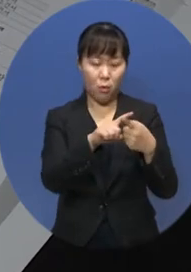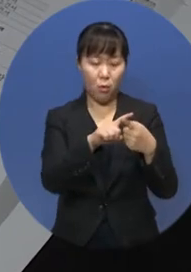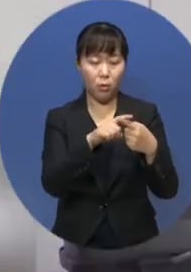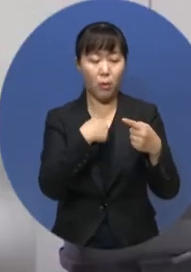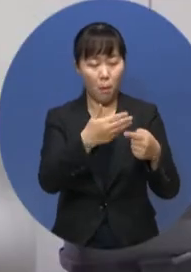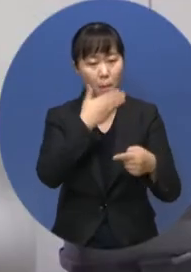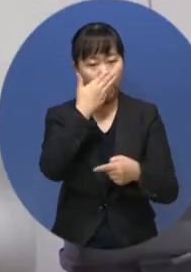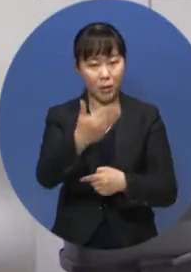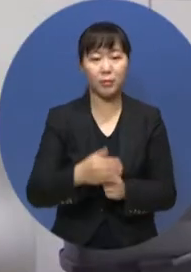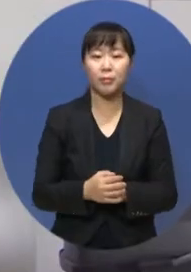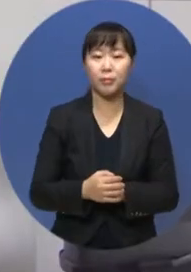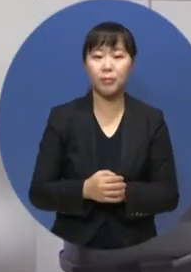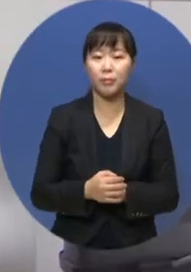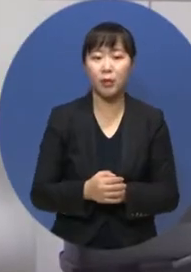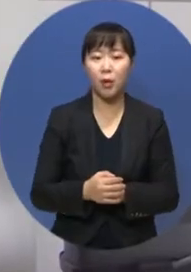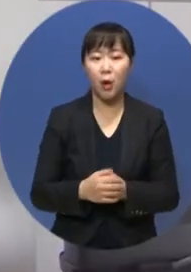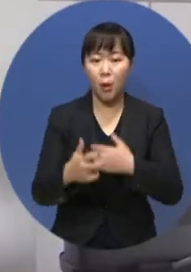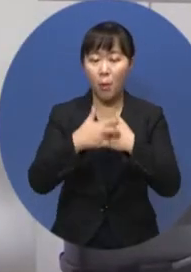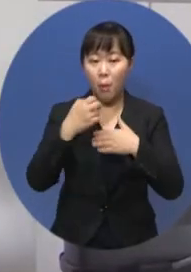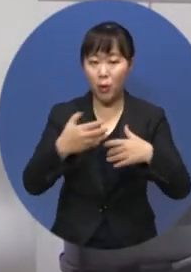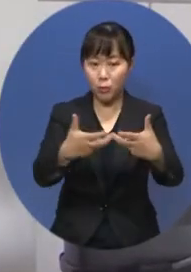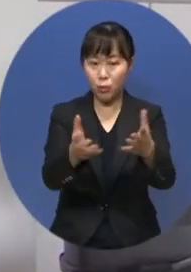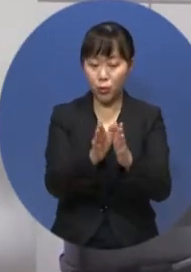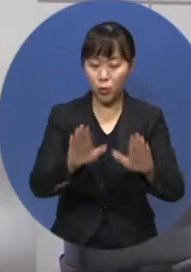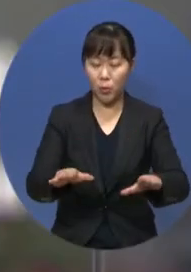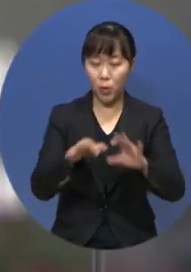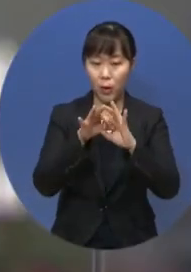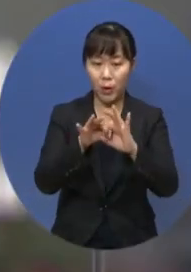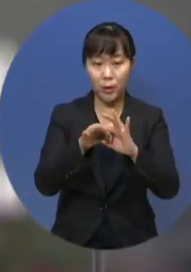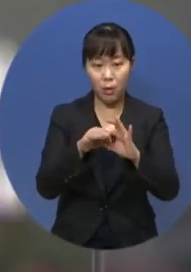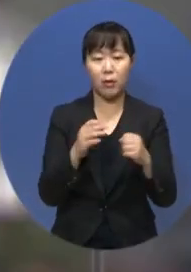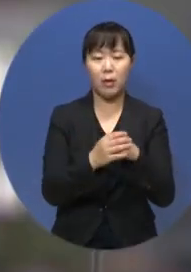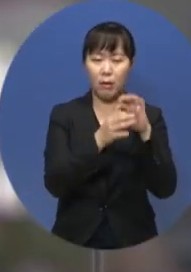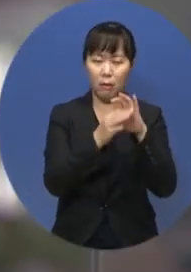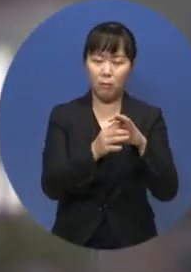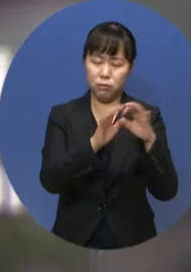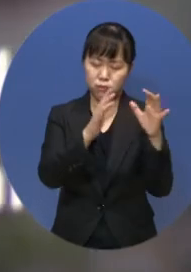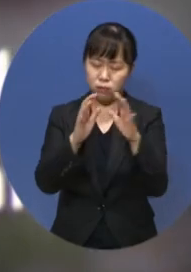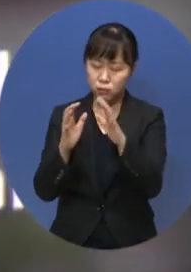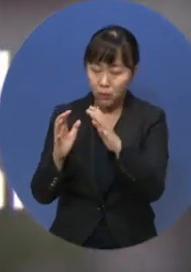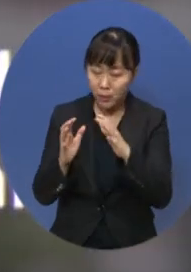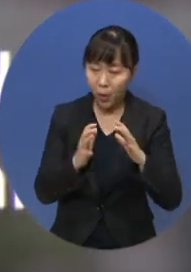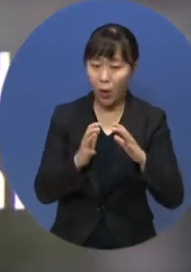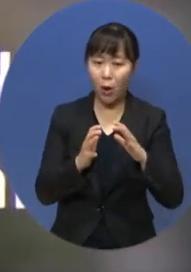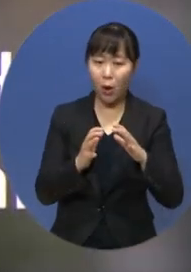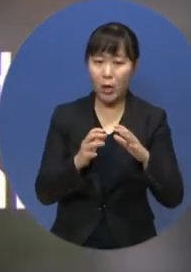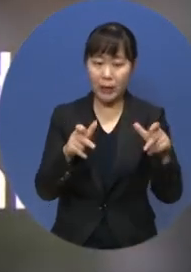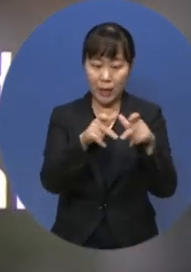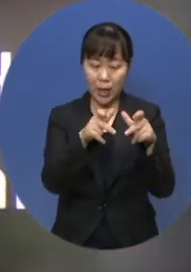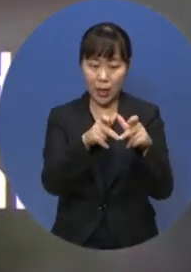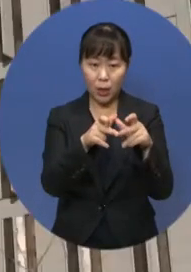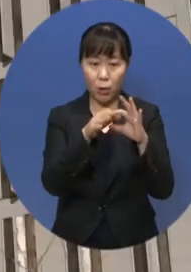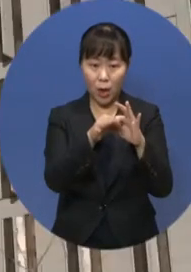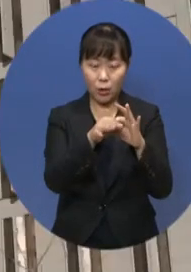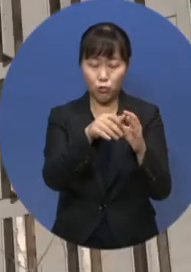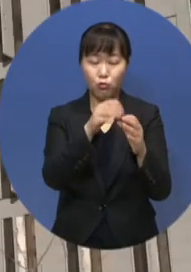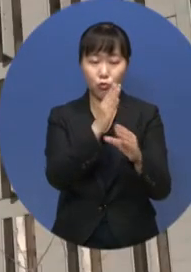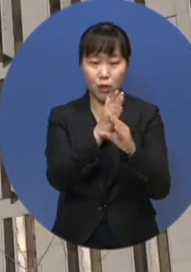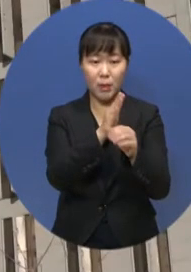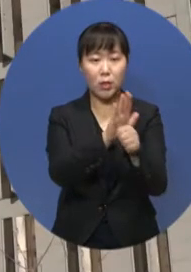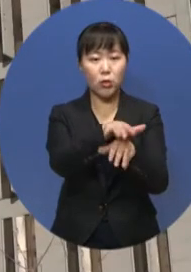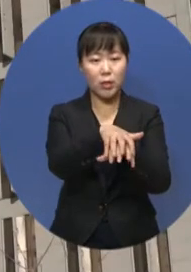있습니다. 한편 복지부는 이번 조치에 대해 지속적인 논의를 거쳐 수요자 중심 장애인 지원